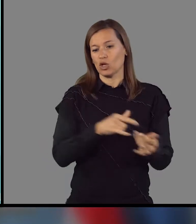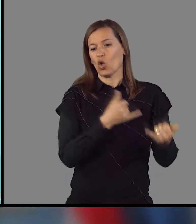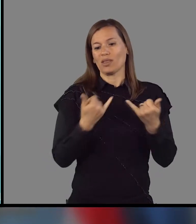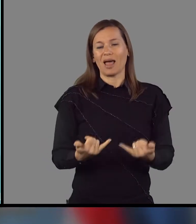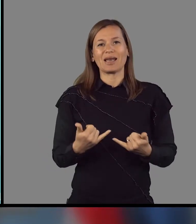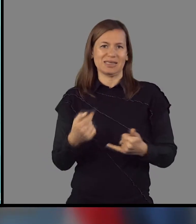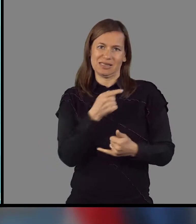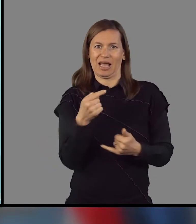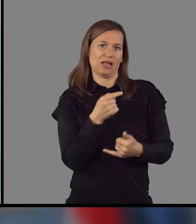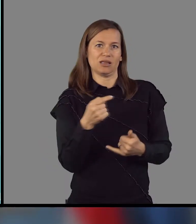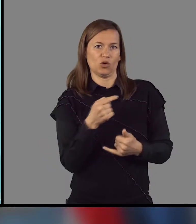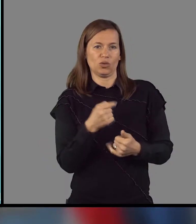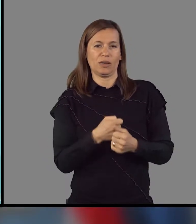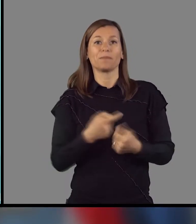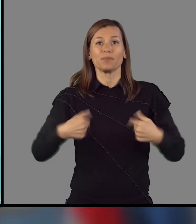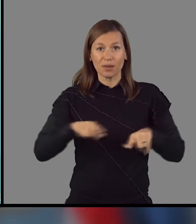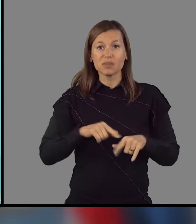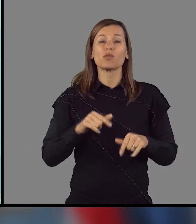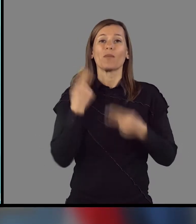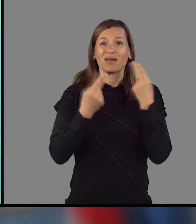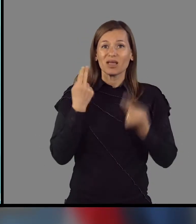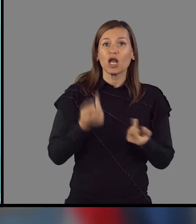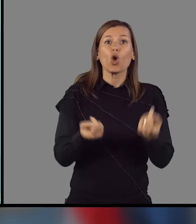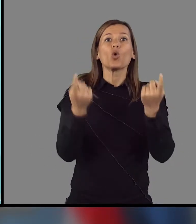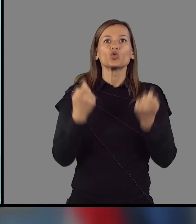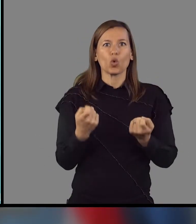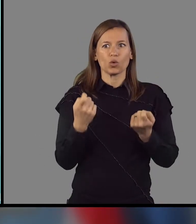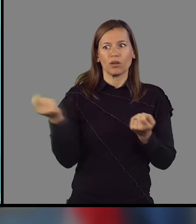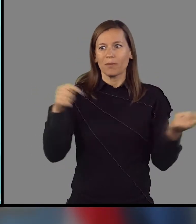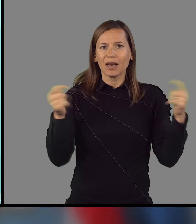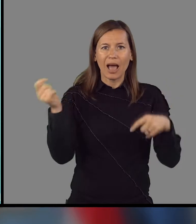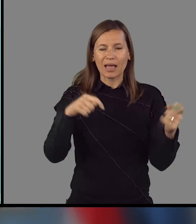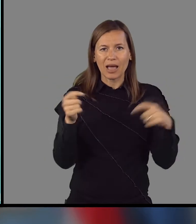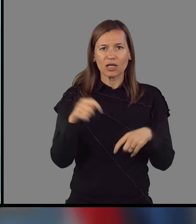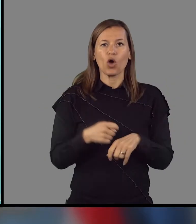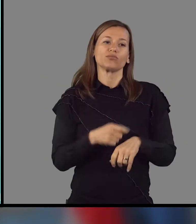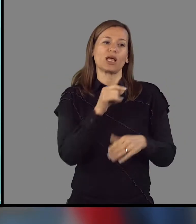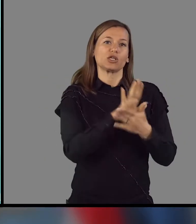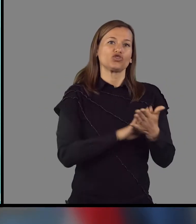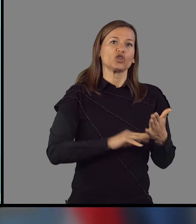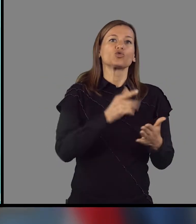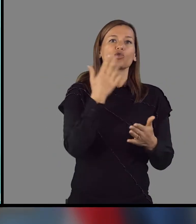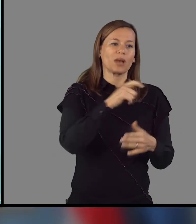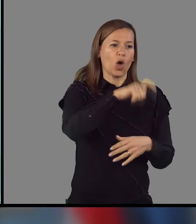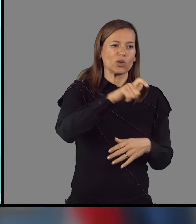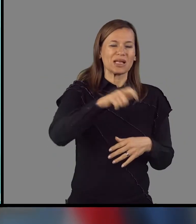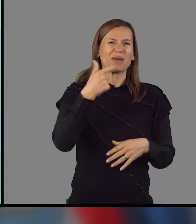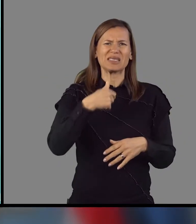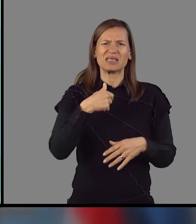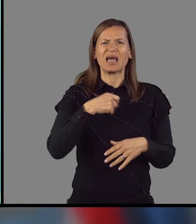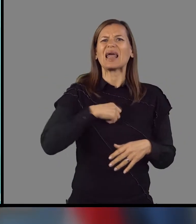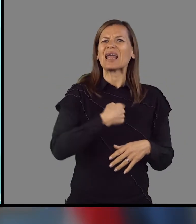do danes negativni. Preverjali smo, odkot vse prihajajo. V začetku so bile to osebe